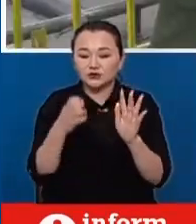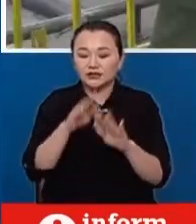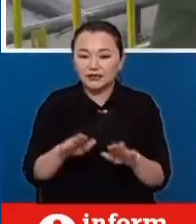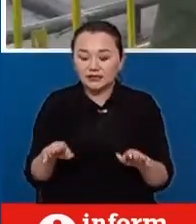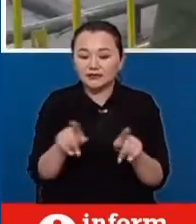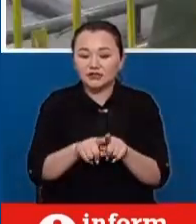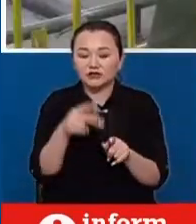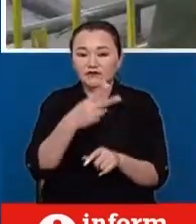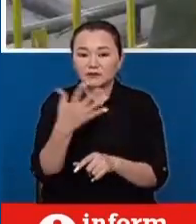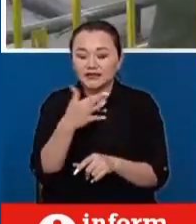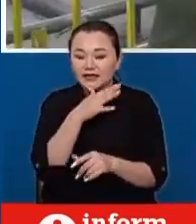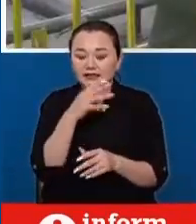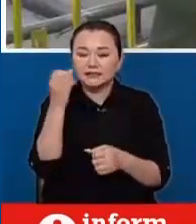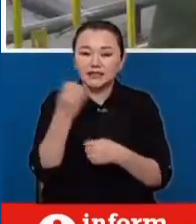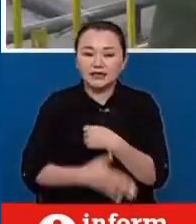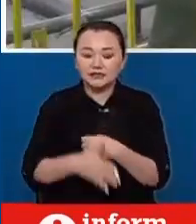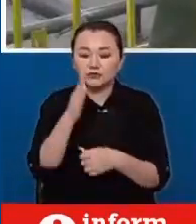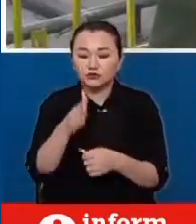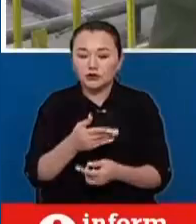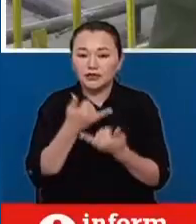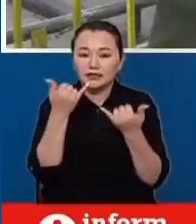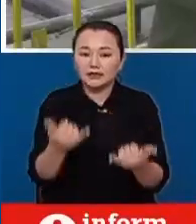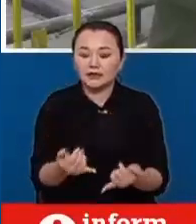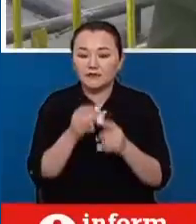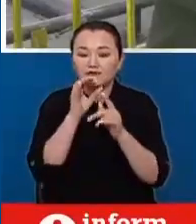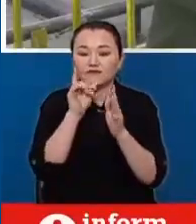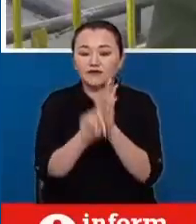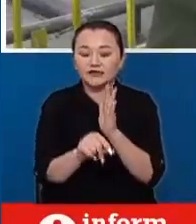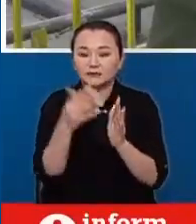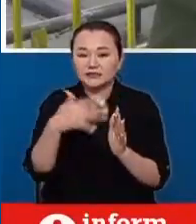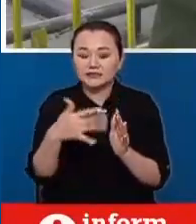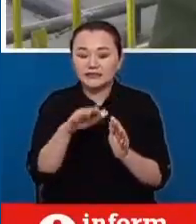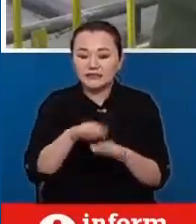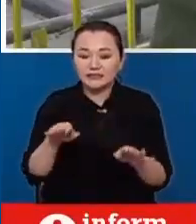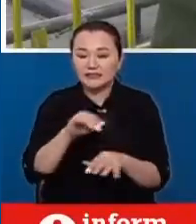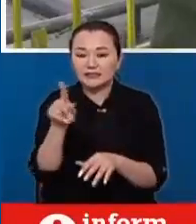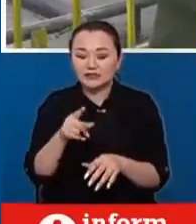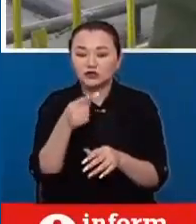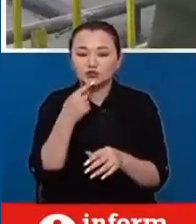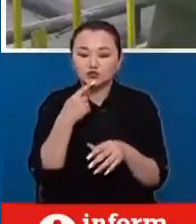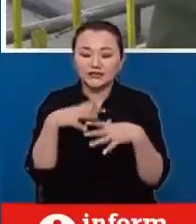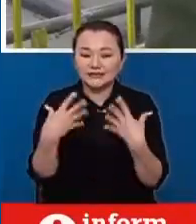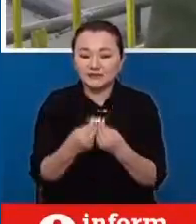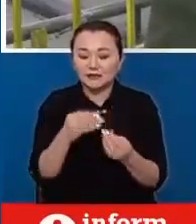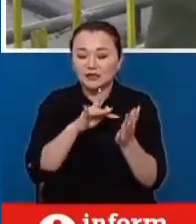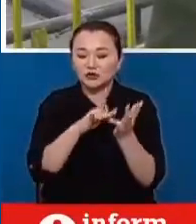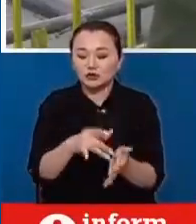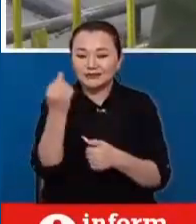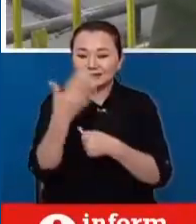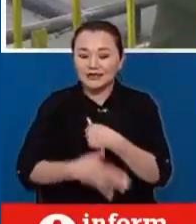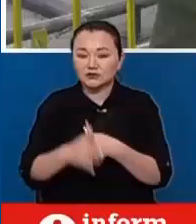к 25-летию столицы будет организован выезд 50 детей из нуждающихся семей на экскурсию в